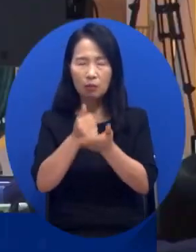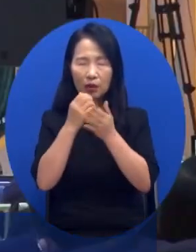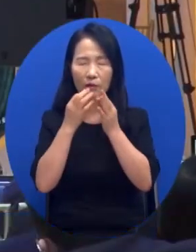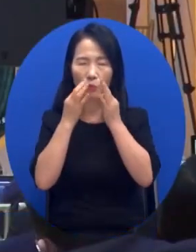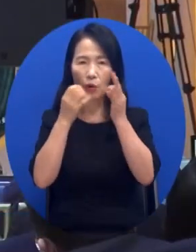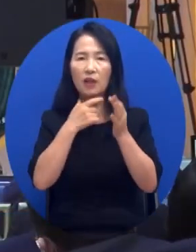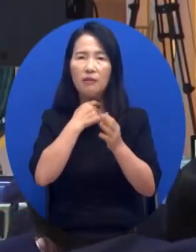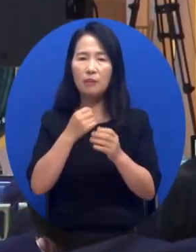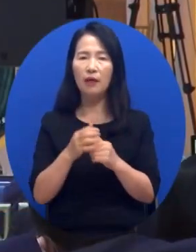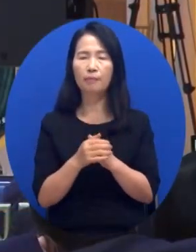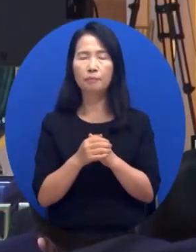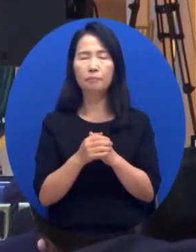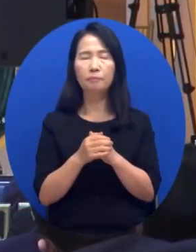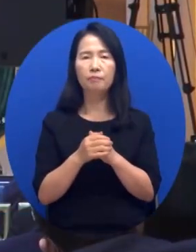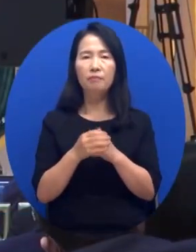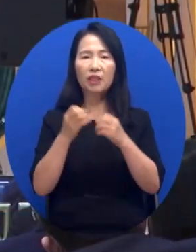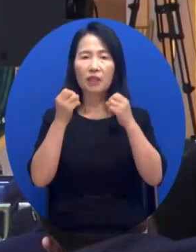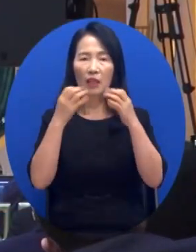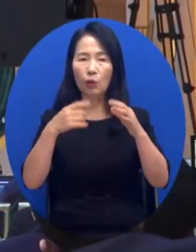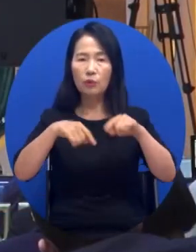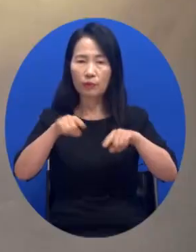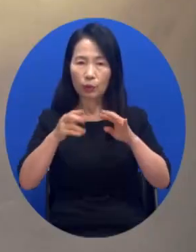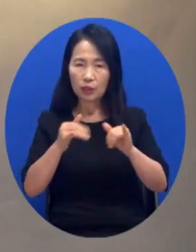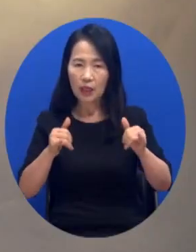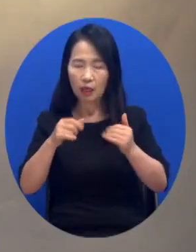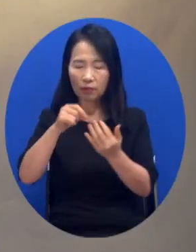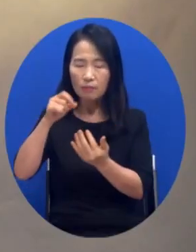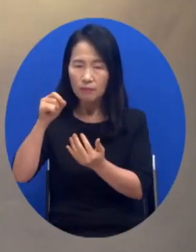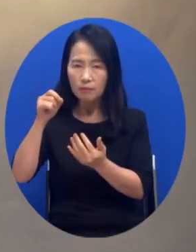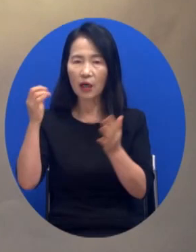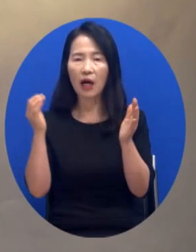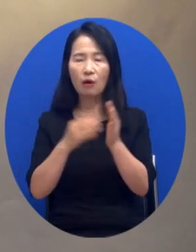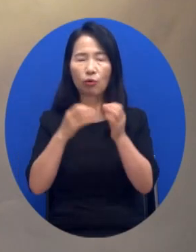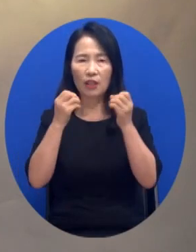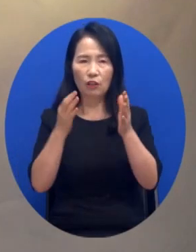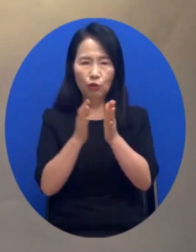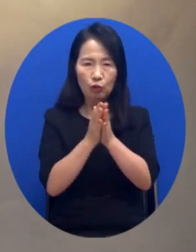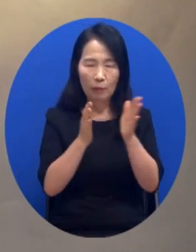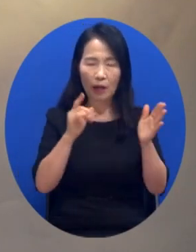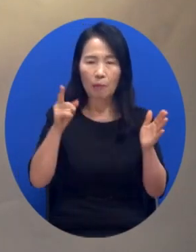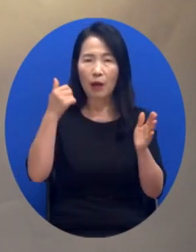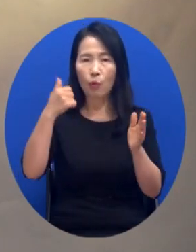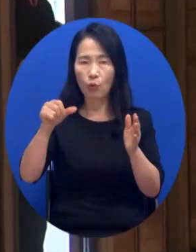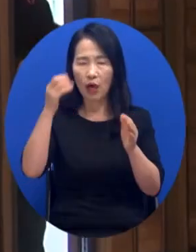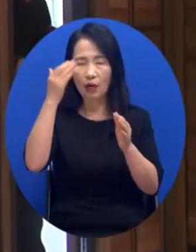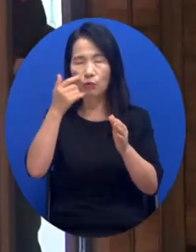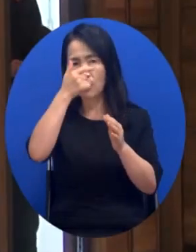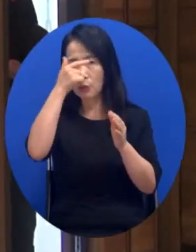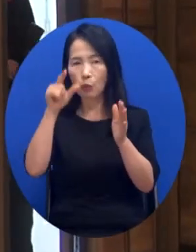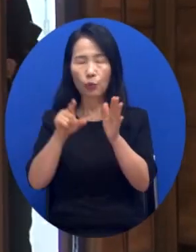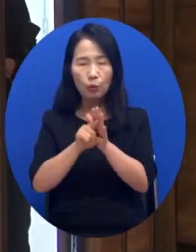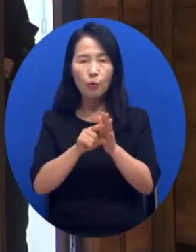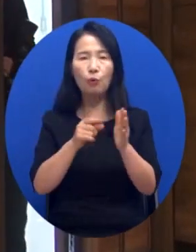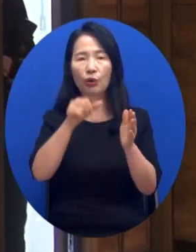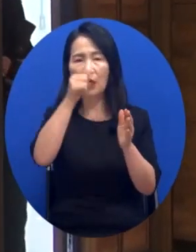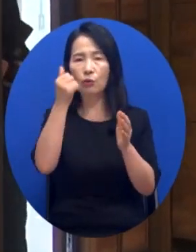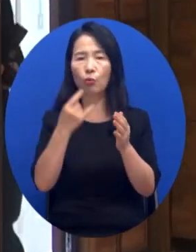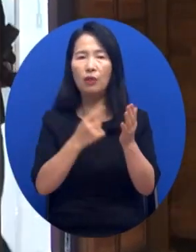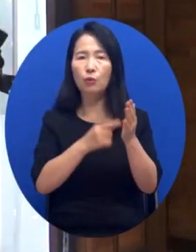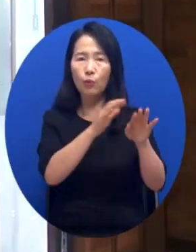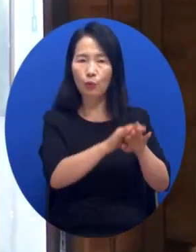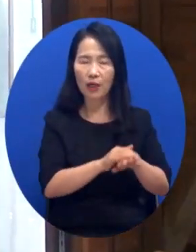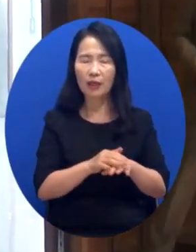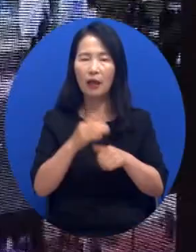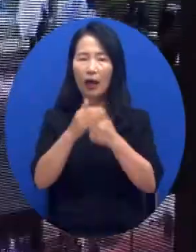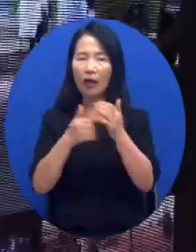섬기겠습니다. 새로운 리더십 교체와 함께 새 출발을 약속한 제105회기 한국기독교장로회 총회. 하나님께로